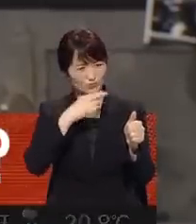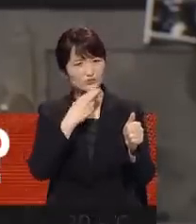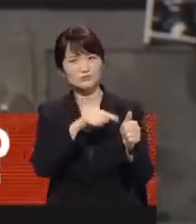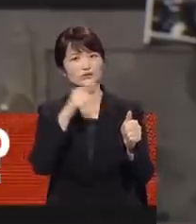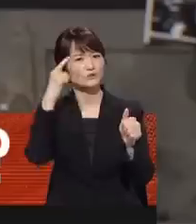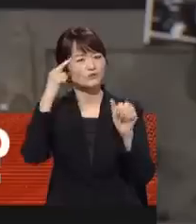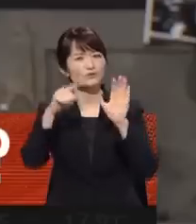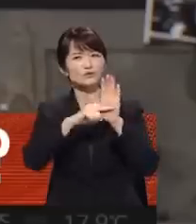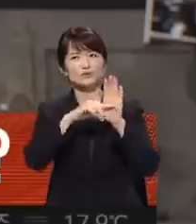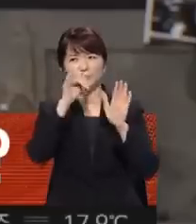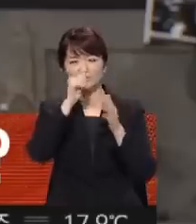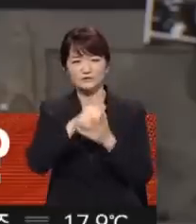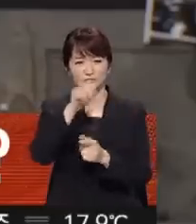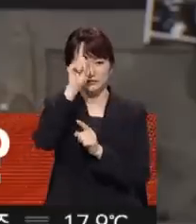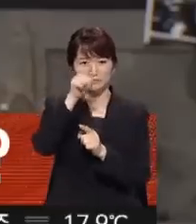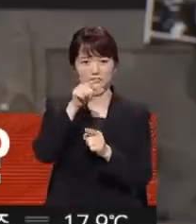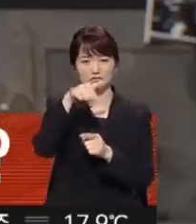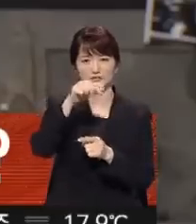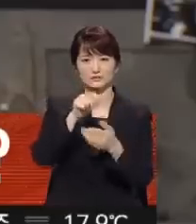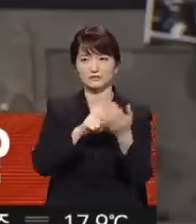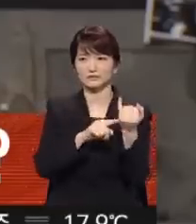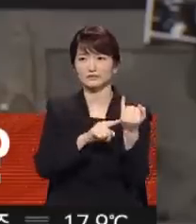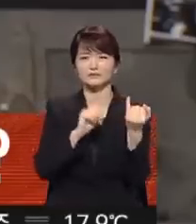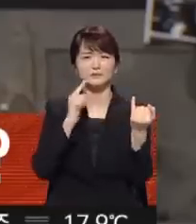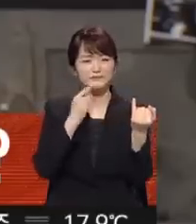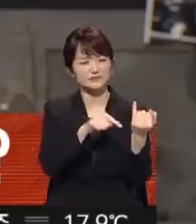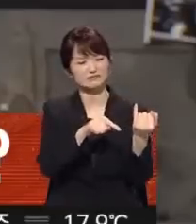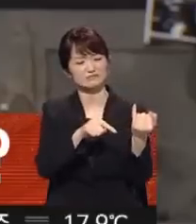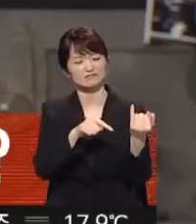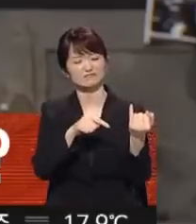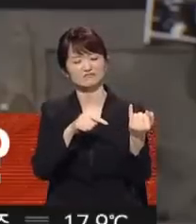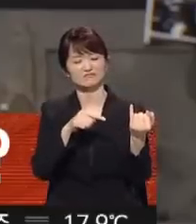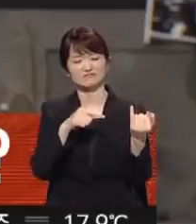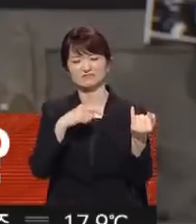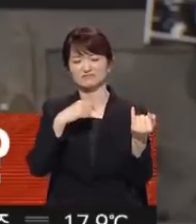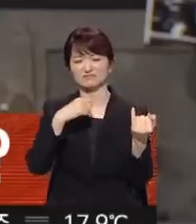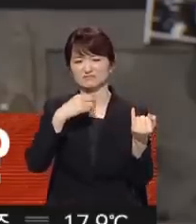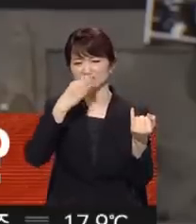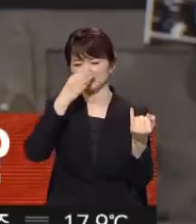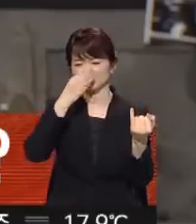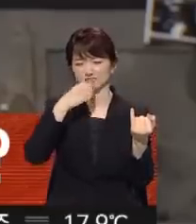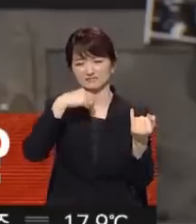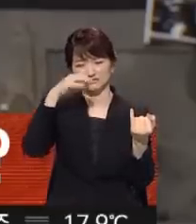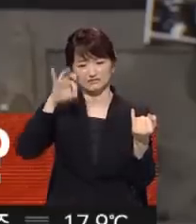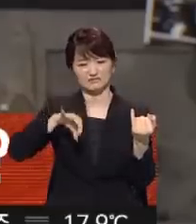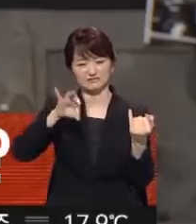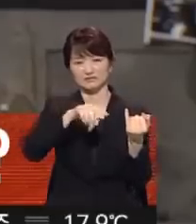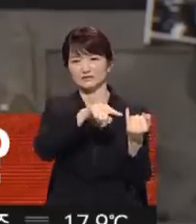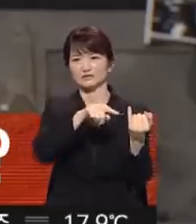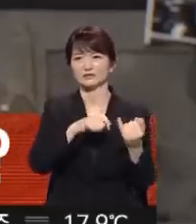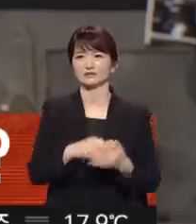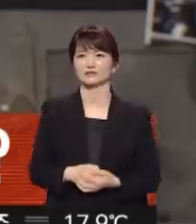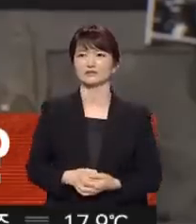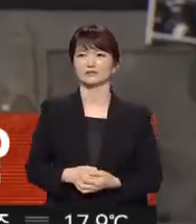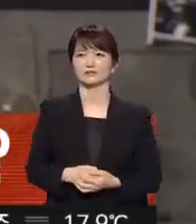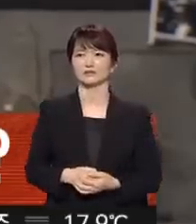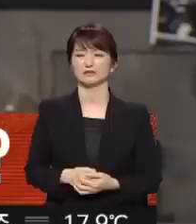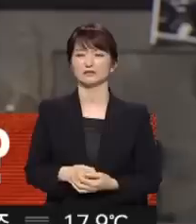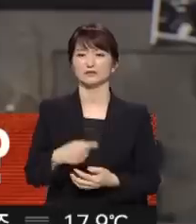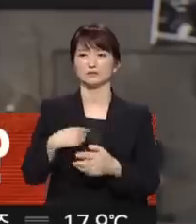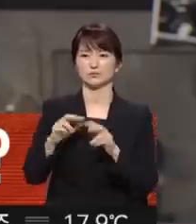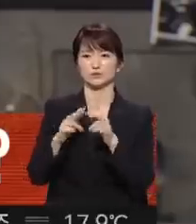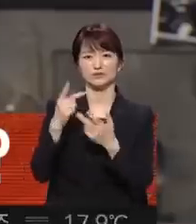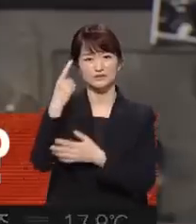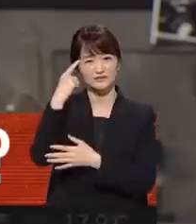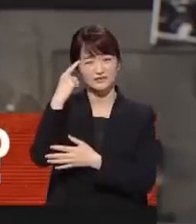부정적으로. 이자연 기자 예쁘지 않습니까? 아 이자연 별로야. 이런 친구들이 있어요. 일부러. 그런 친구들이 있는데 본인들이 생각할